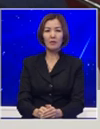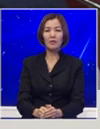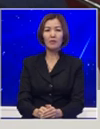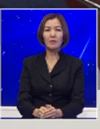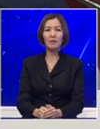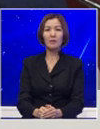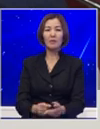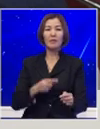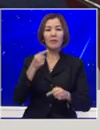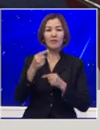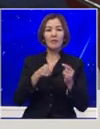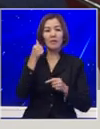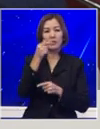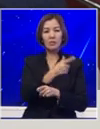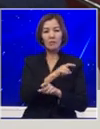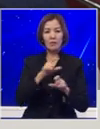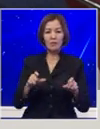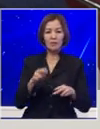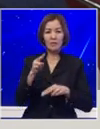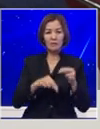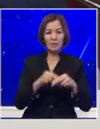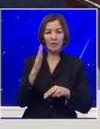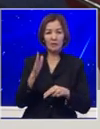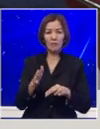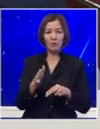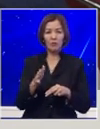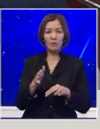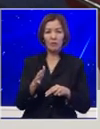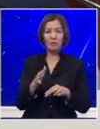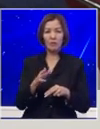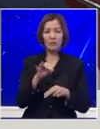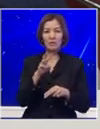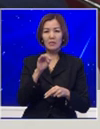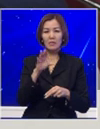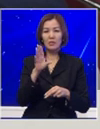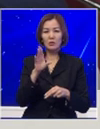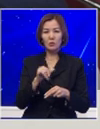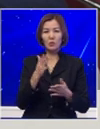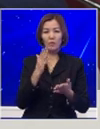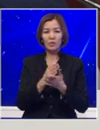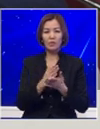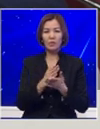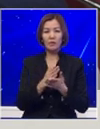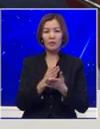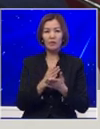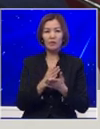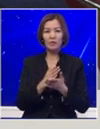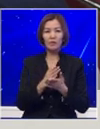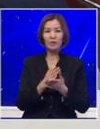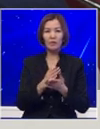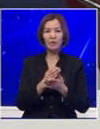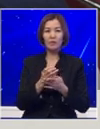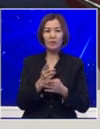факторды келесі жылы саламыз. 48-ін. Ал Тескен суда бар ма екен? 50 орынға арналған врачебный амбулатория